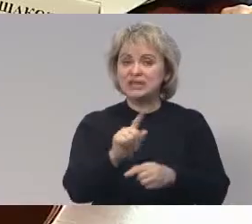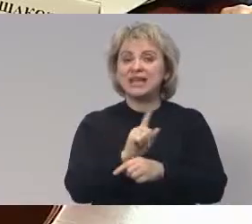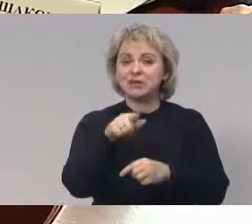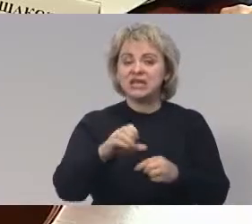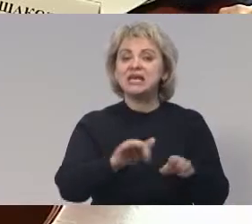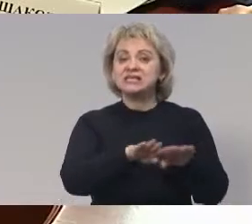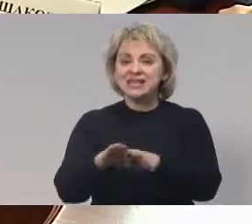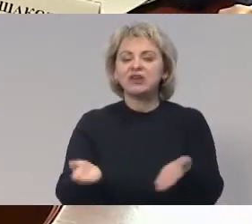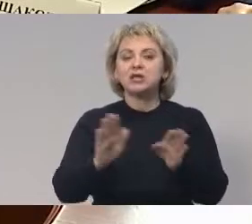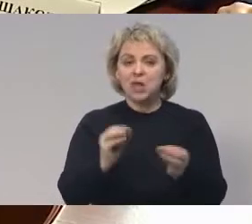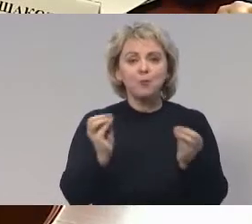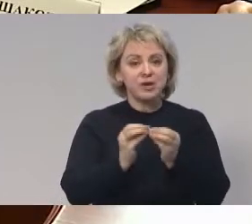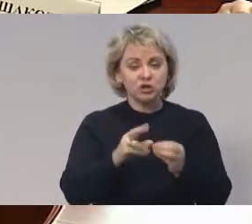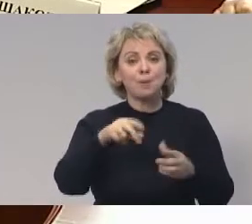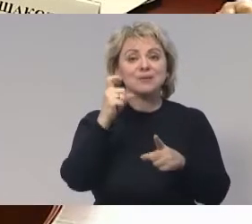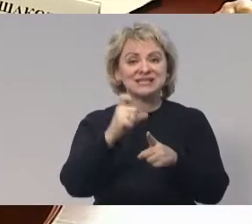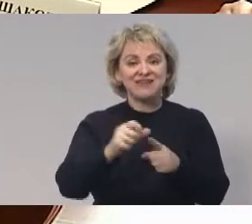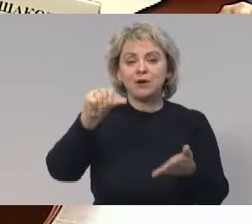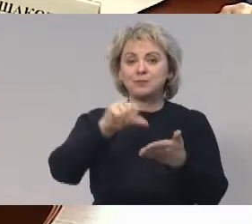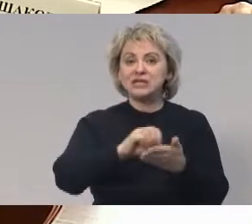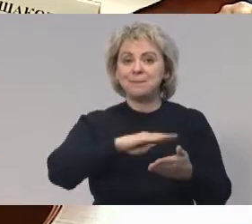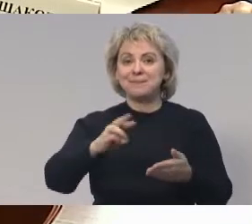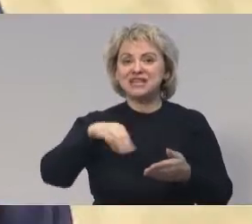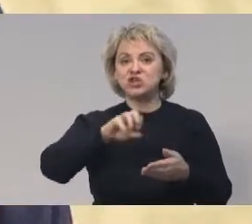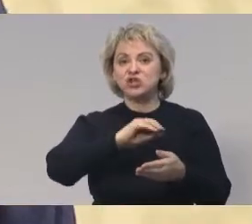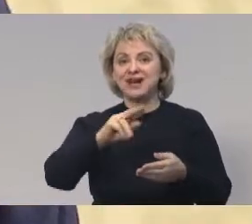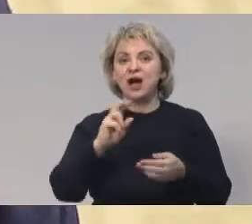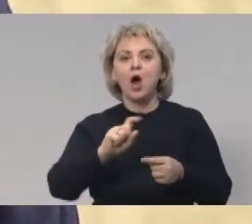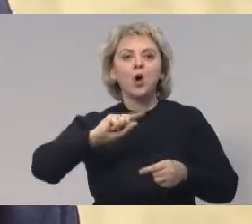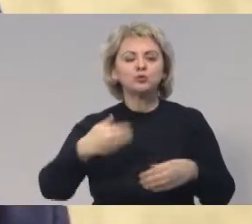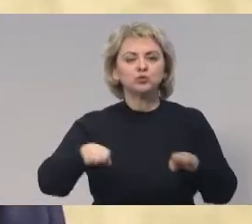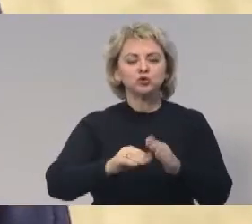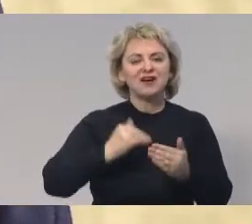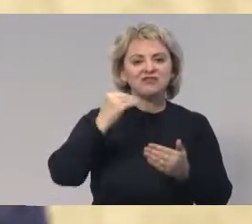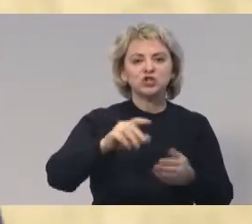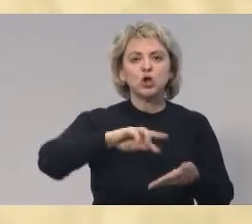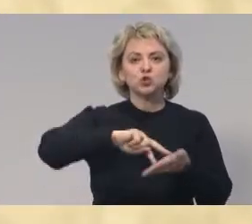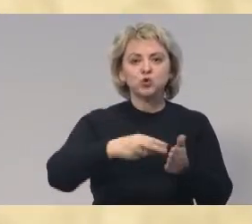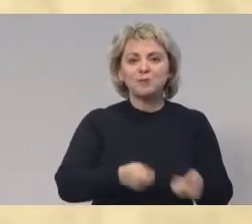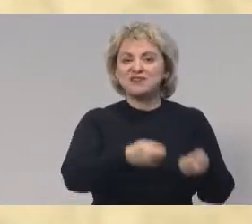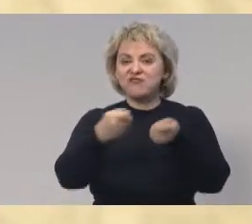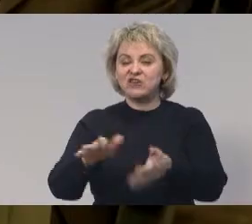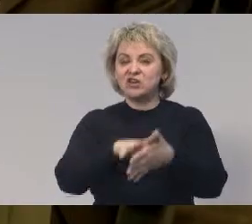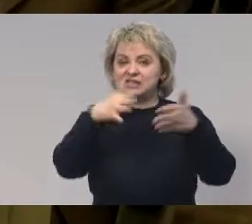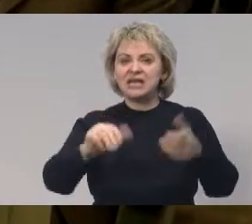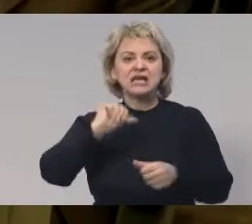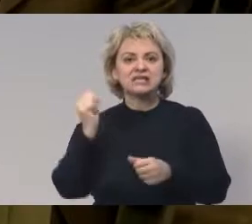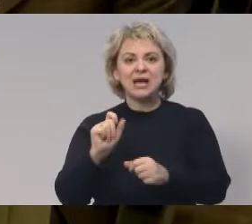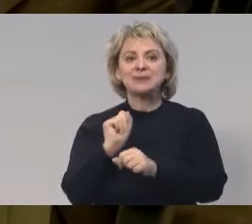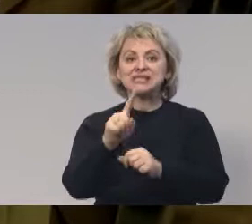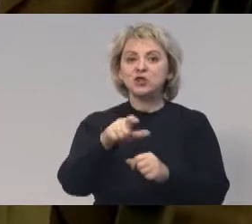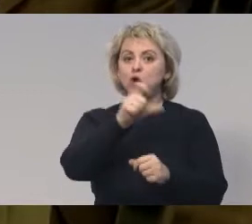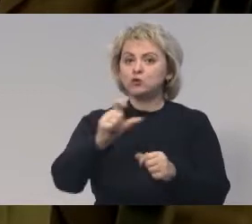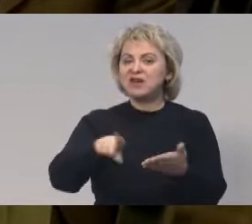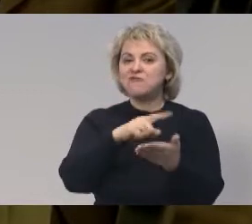нормативы, ставка останется прежней. По словам представителей МинЖКХ, почему так высока стоимость вывоза мусора – самый задаваемый людьми